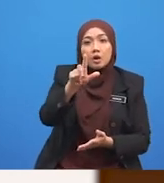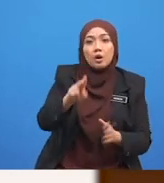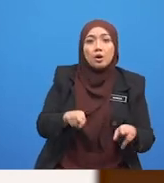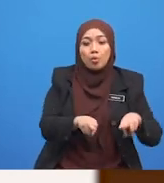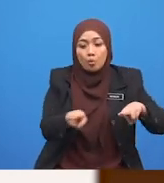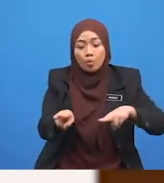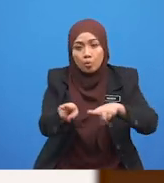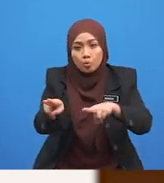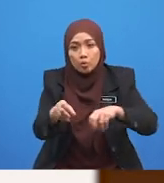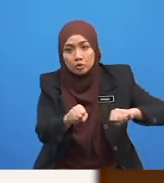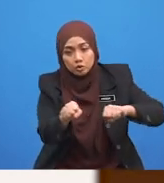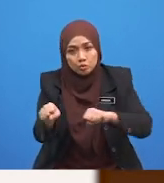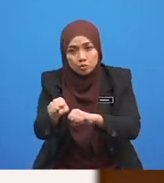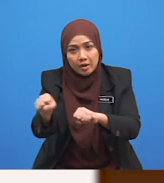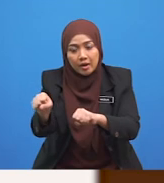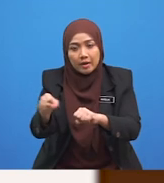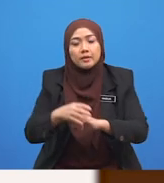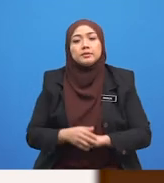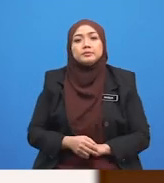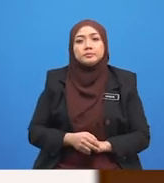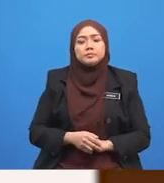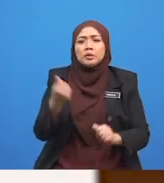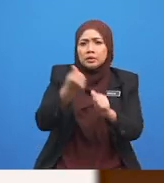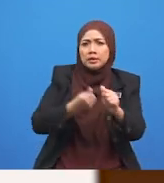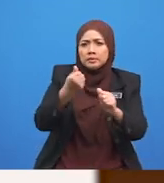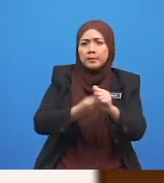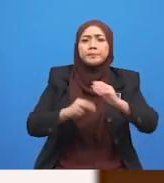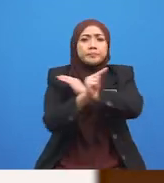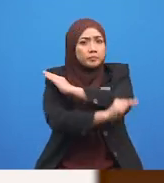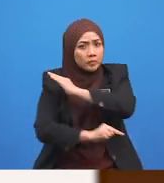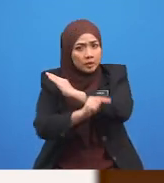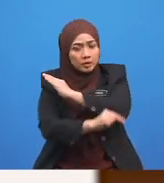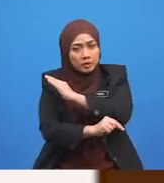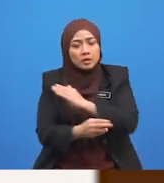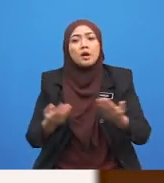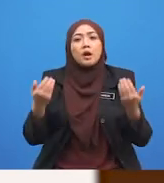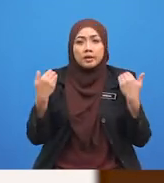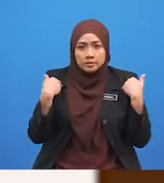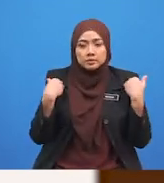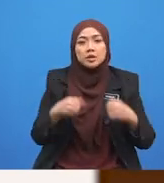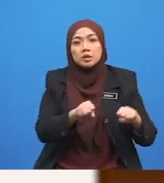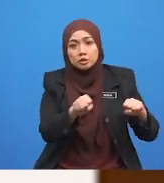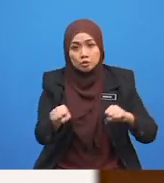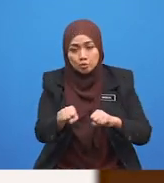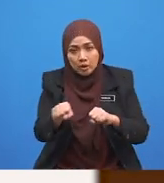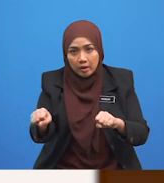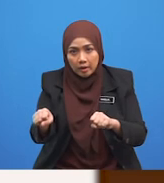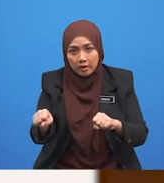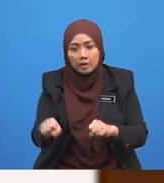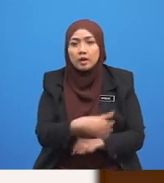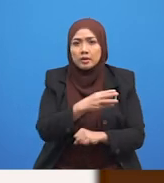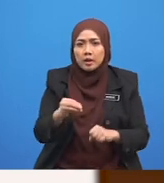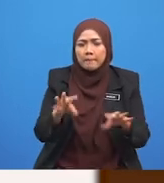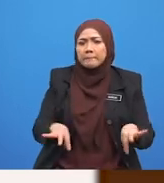air sungai. Setiap negeri di negara kita mempunyai sungai. Sungai-sungai ini juga merupakan